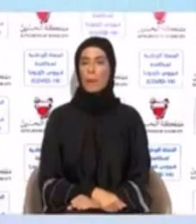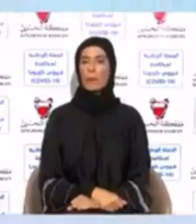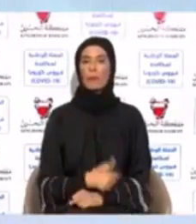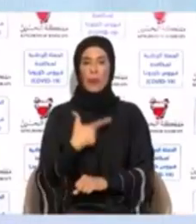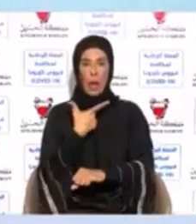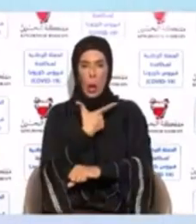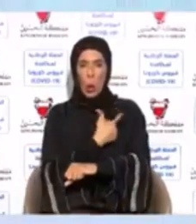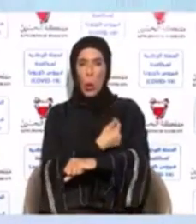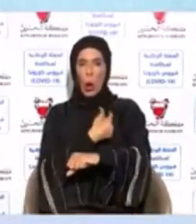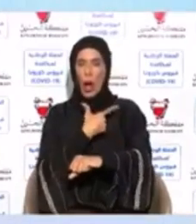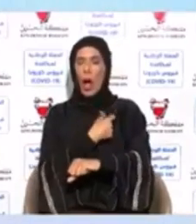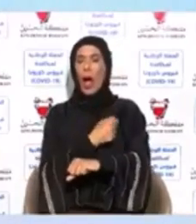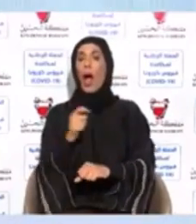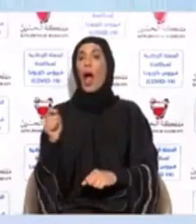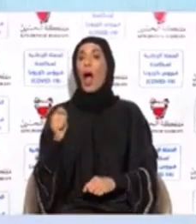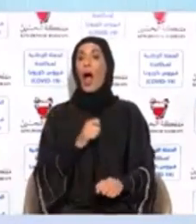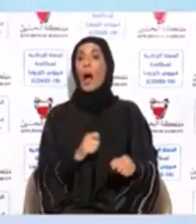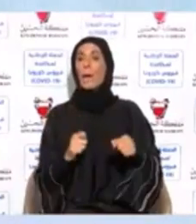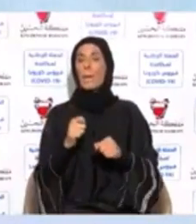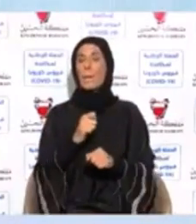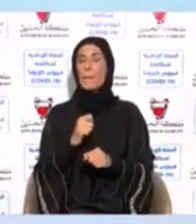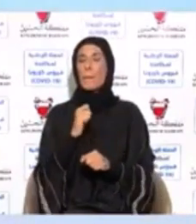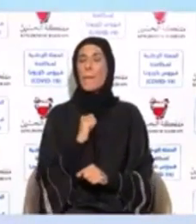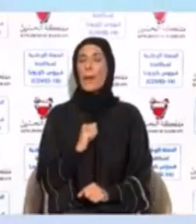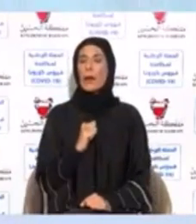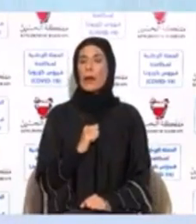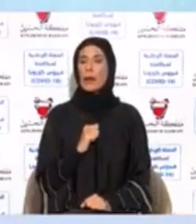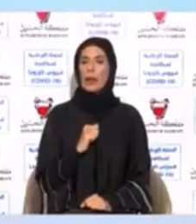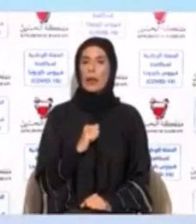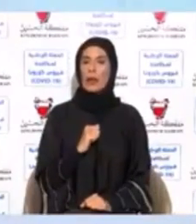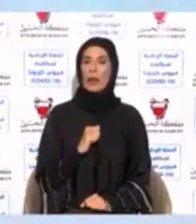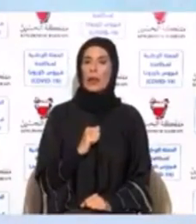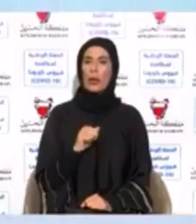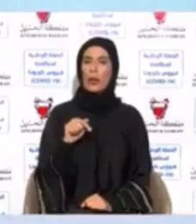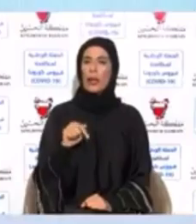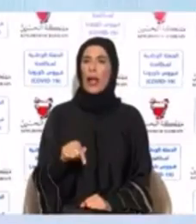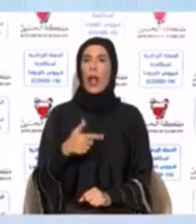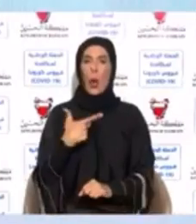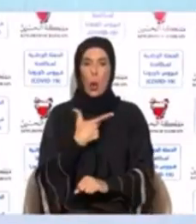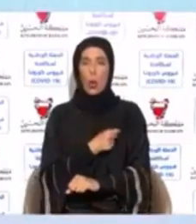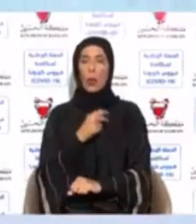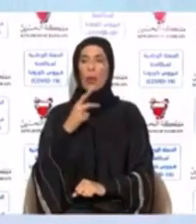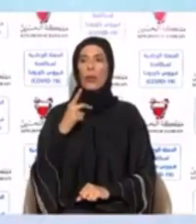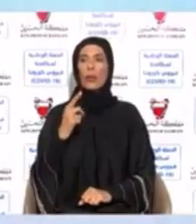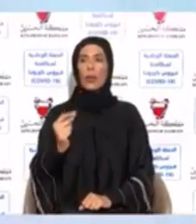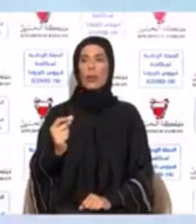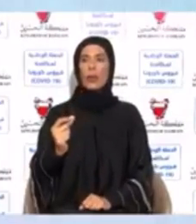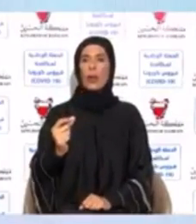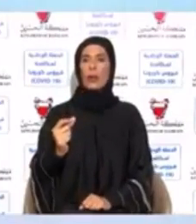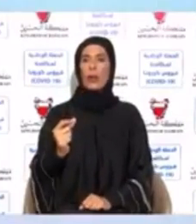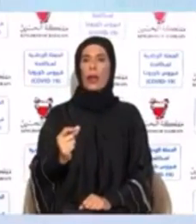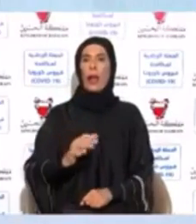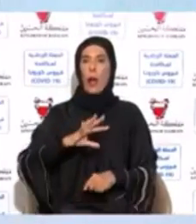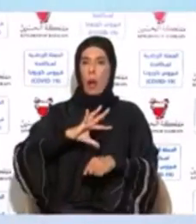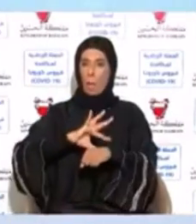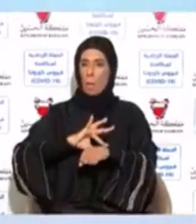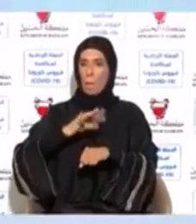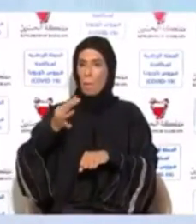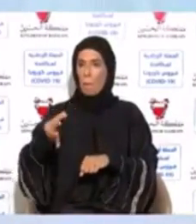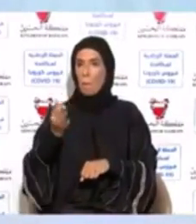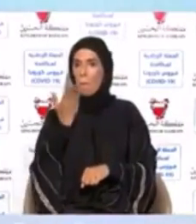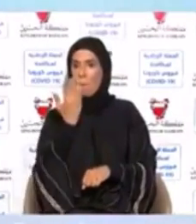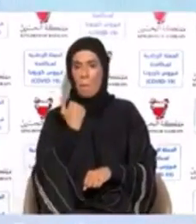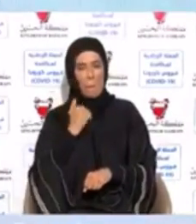اللقاح المستخدم فقط بعد للتذكير انه هو من اللقاحات اللي تعتبر المعطلة، هذا اللقاح